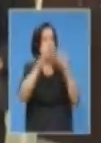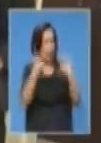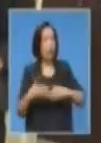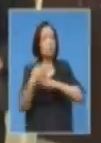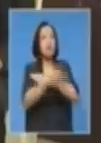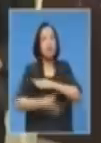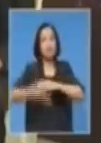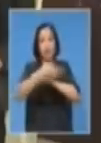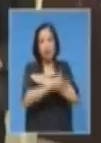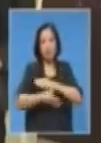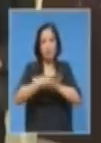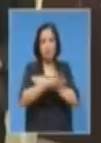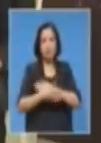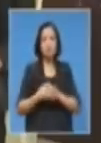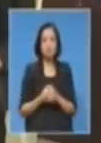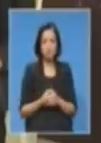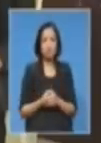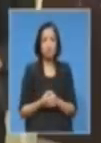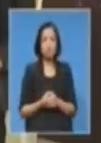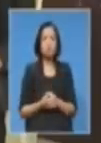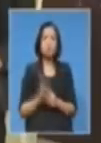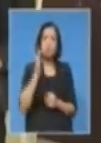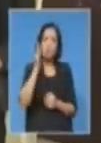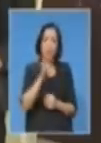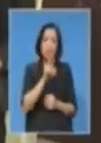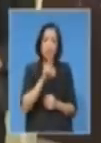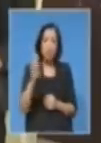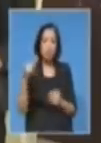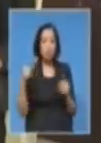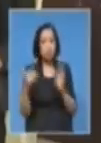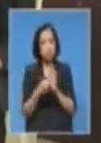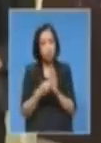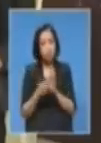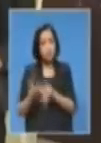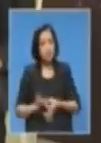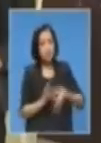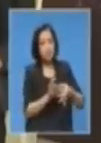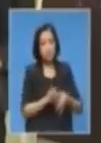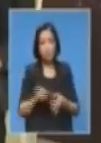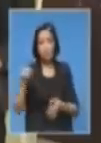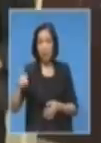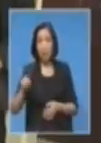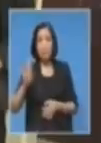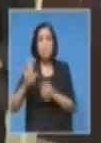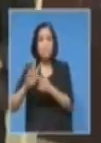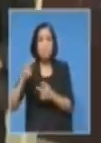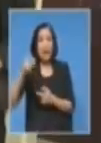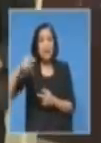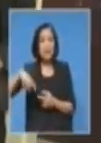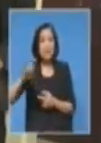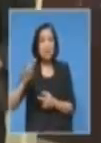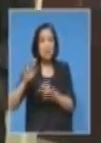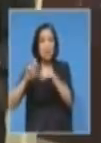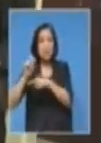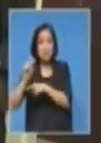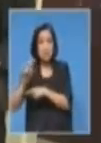ฮะแต่อีกหน่อยจะเข้าสวมเข้ามาในระบบขนส่งมวลชนในกรุงเทพหรือเปล่าหรือเชื่อมต่อได้ไหมอะไร จะเชื่อมต่อที่สถานีบางซื่อสถานี